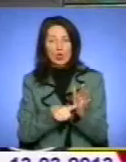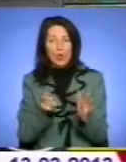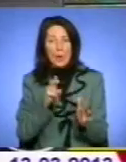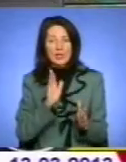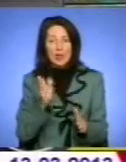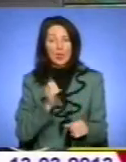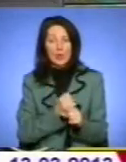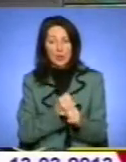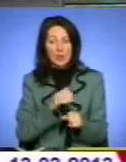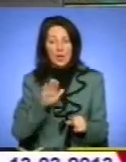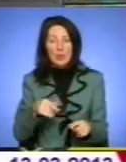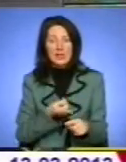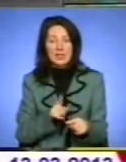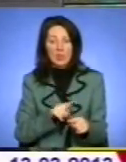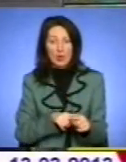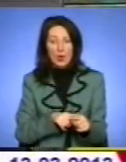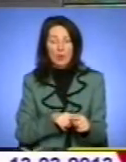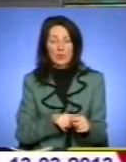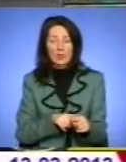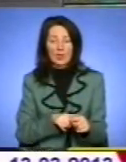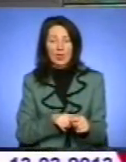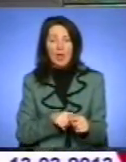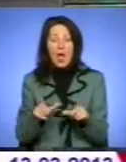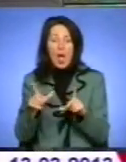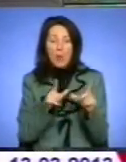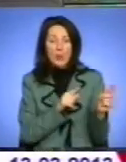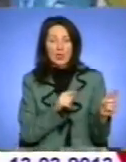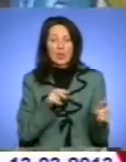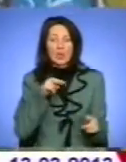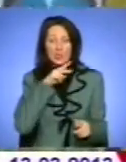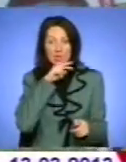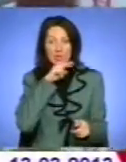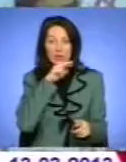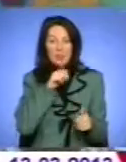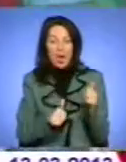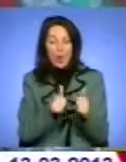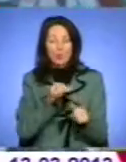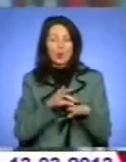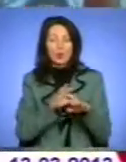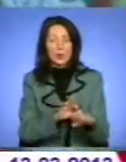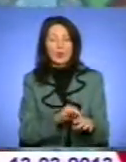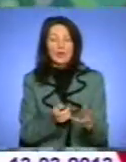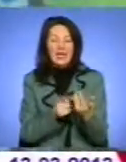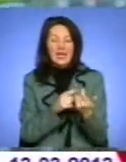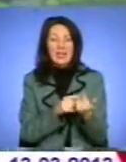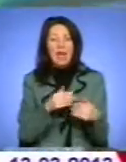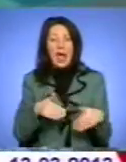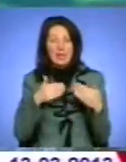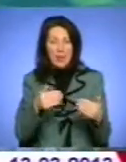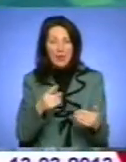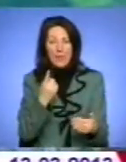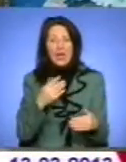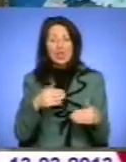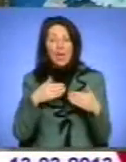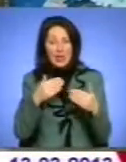буде працювати, після цього поїде до Чернівець. Конкурс проходив у кілька етапів. Під час першого туру в